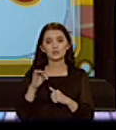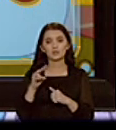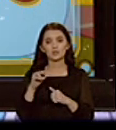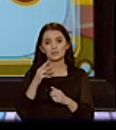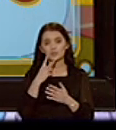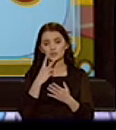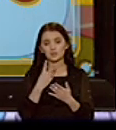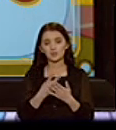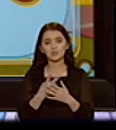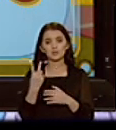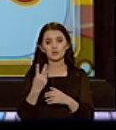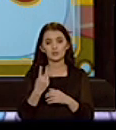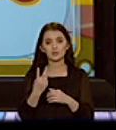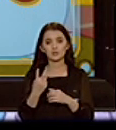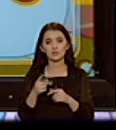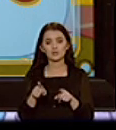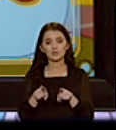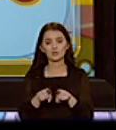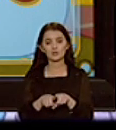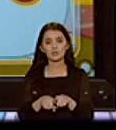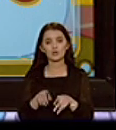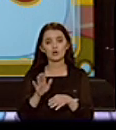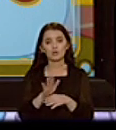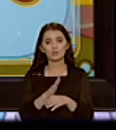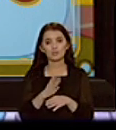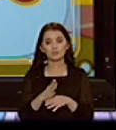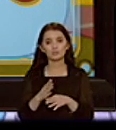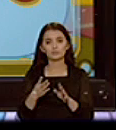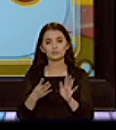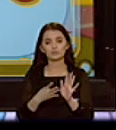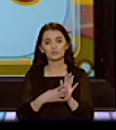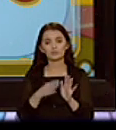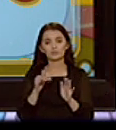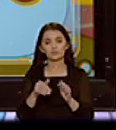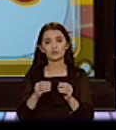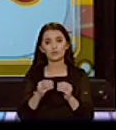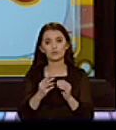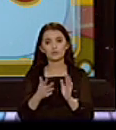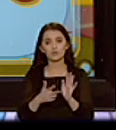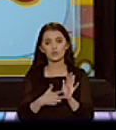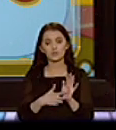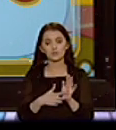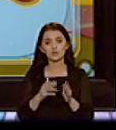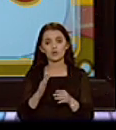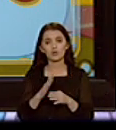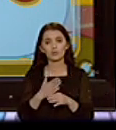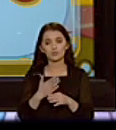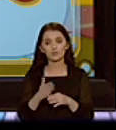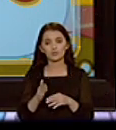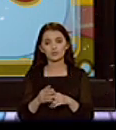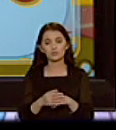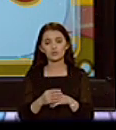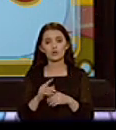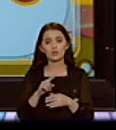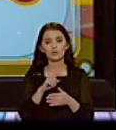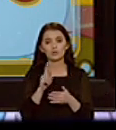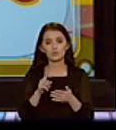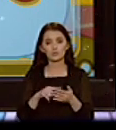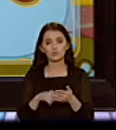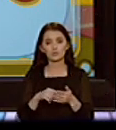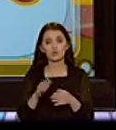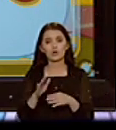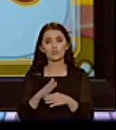qarang. Ikkinchi tenglamamizda bo'linuvchi 9018, bo'luvchimiz esa